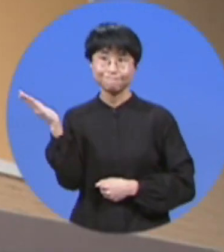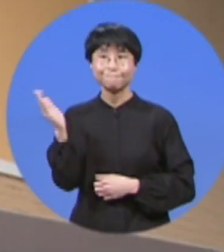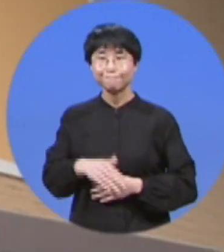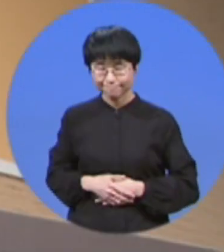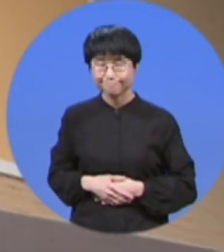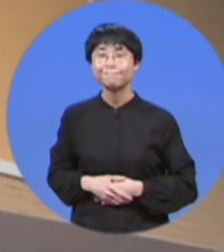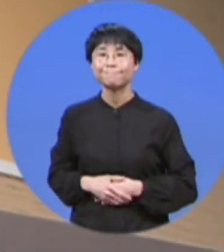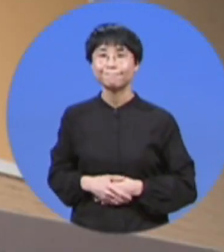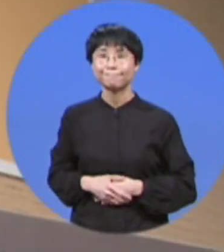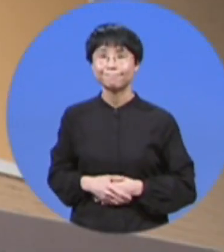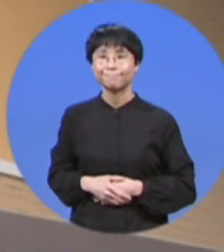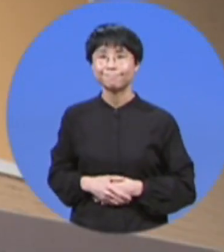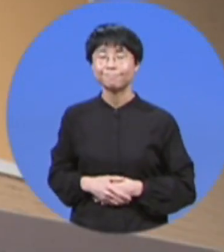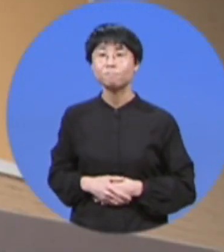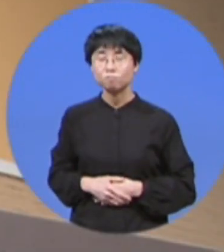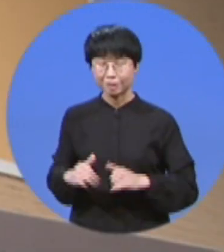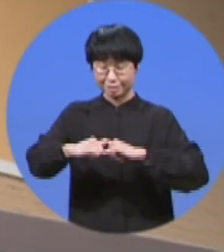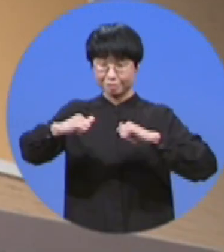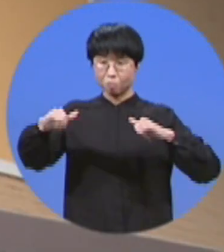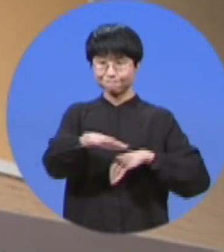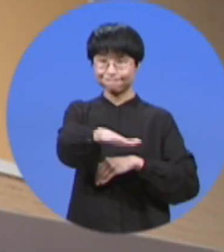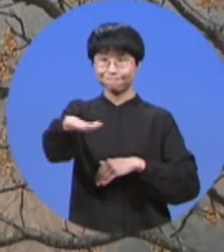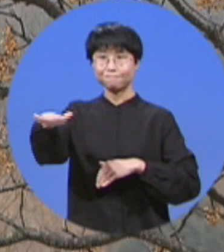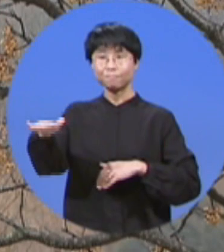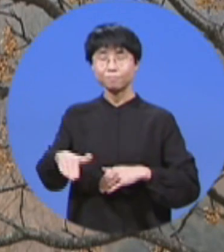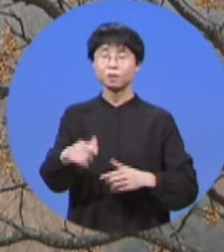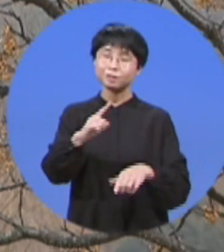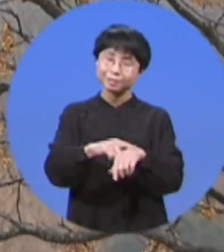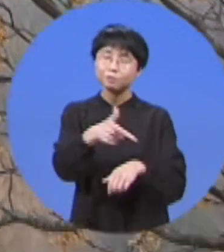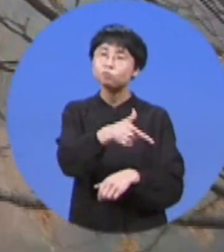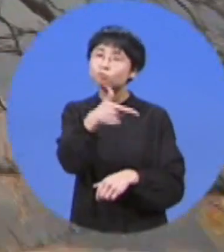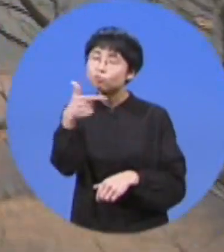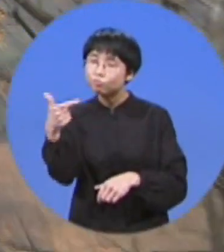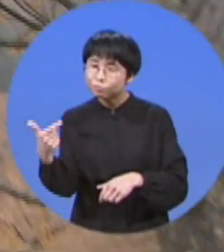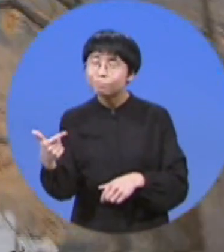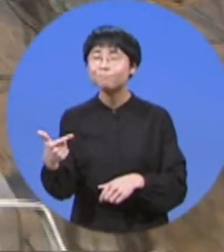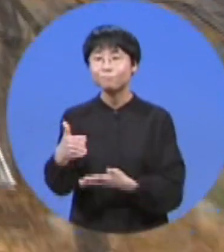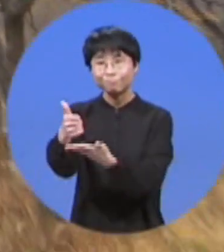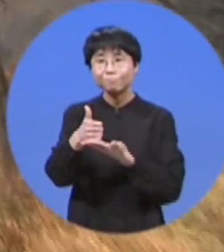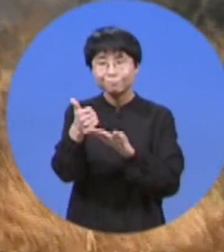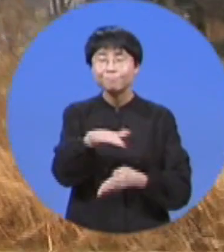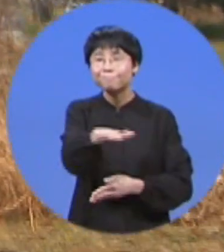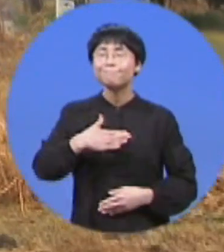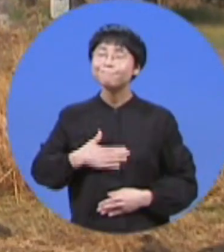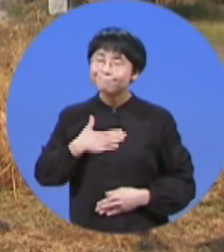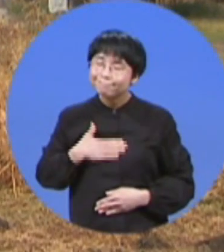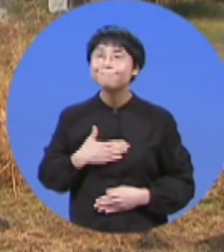施設、広大な敷地ではのんびりとした時間が流れ、来た人を癒してくれます